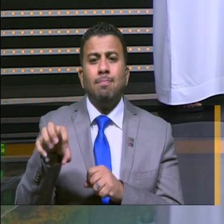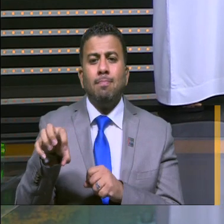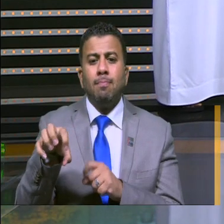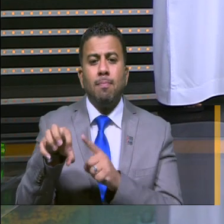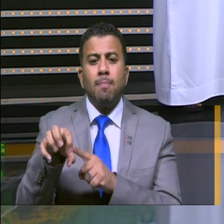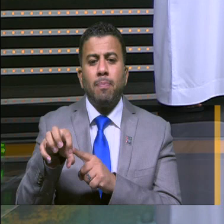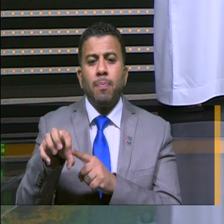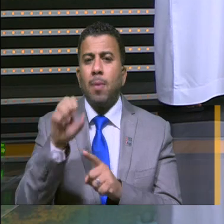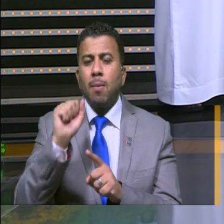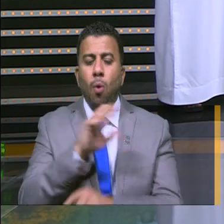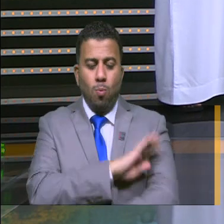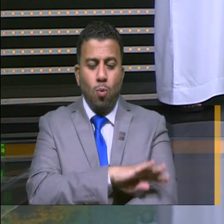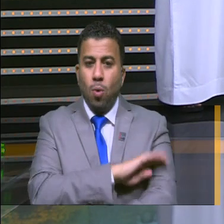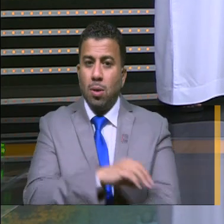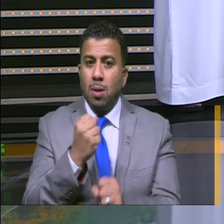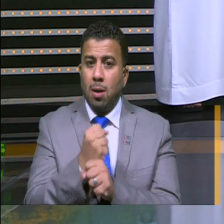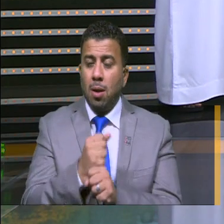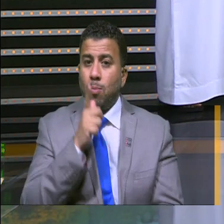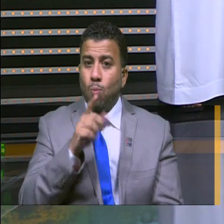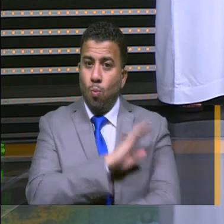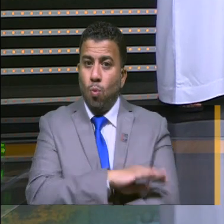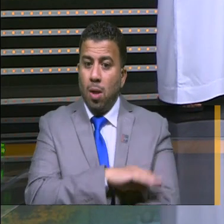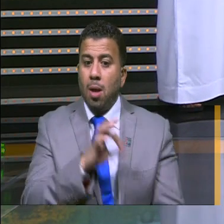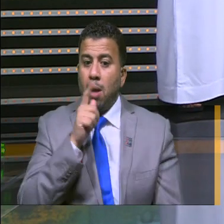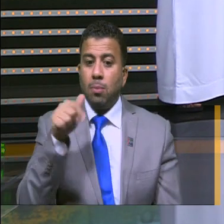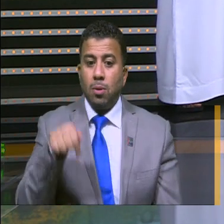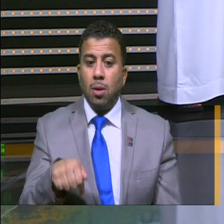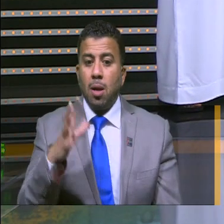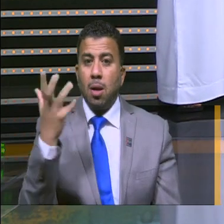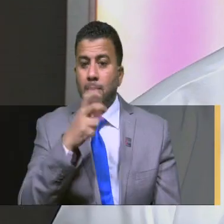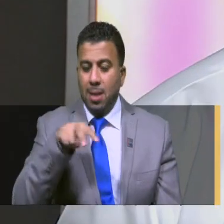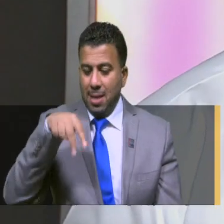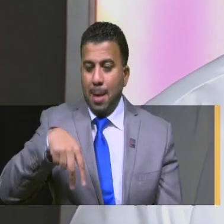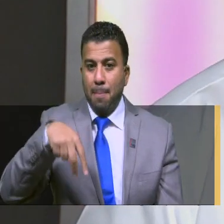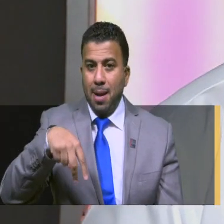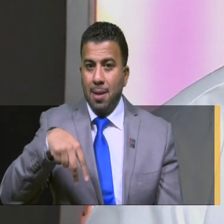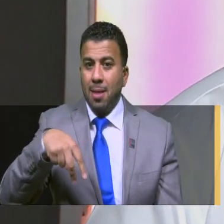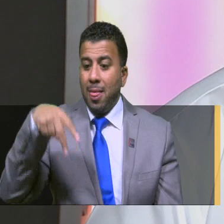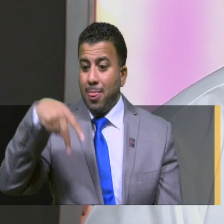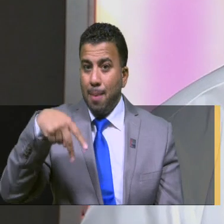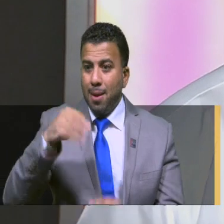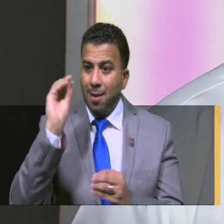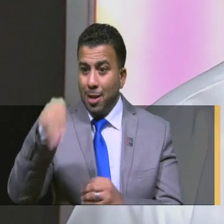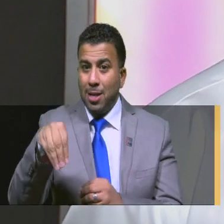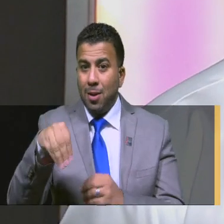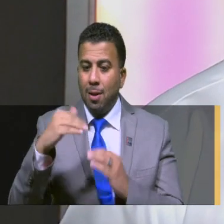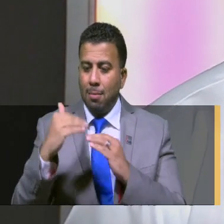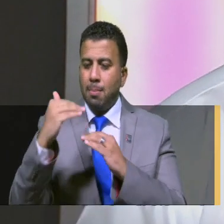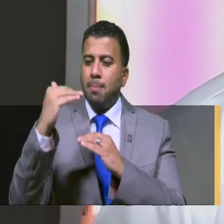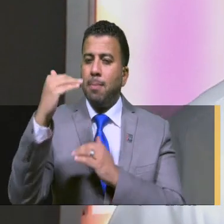من بالنسبة للكادر، والكادر هو حقيقة أصبح الآن 8 درجات، يبدأ من الدرجة الثامنة إلى الدرجة